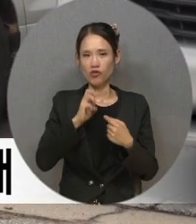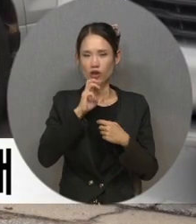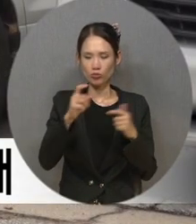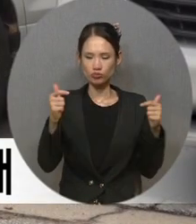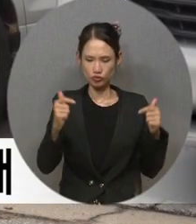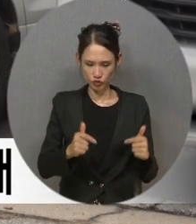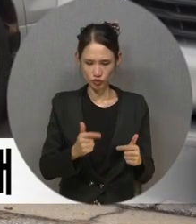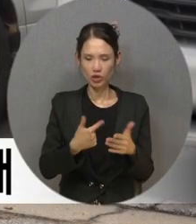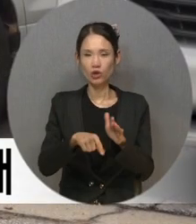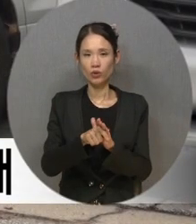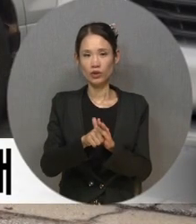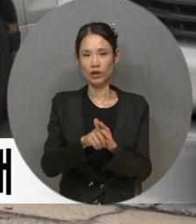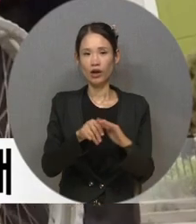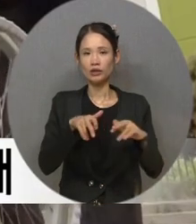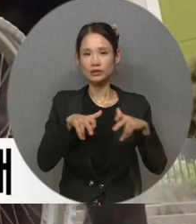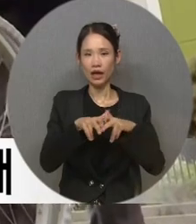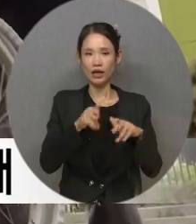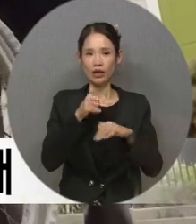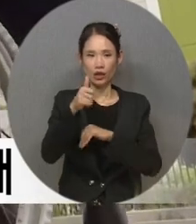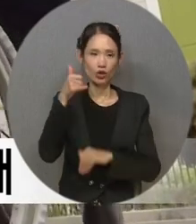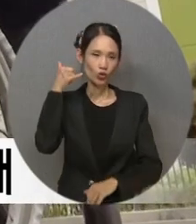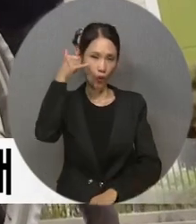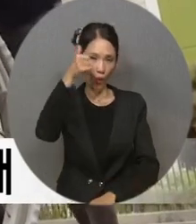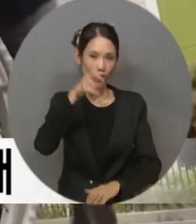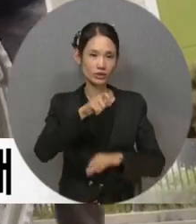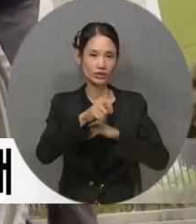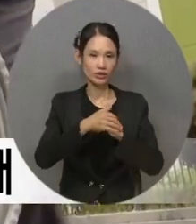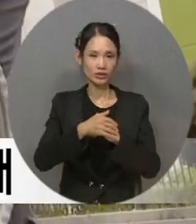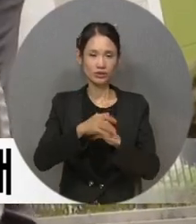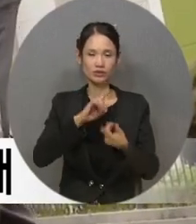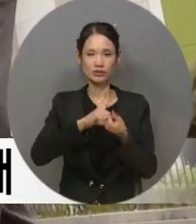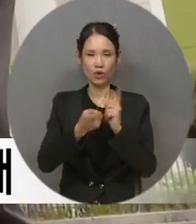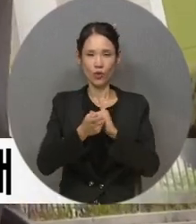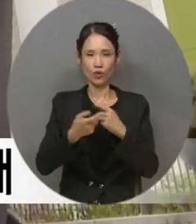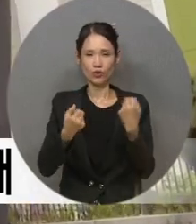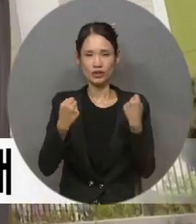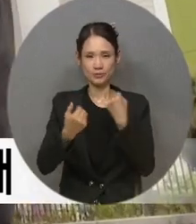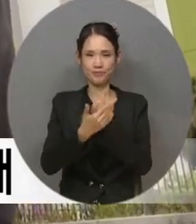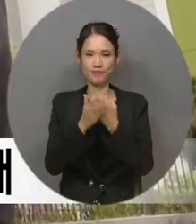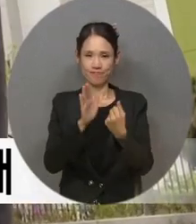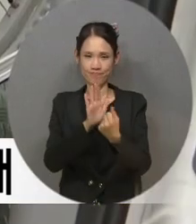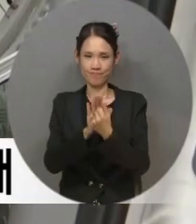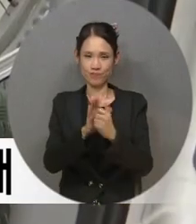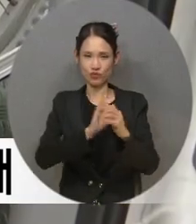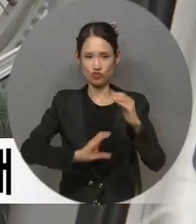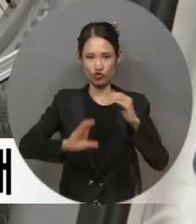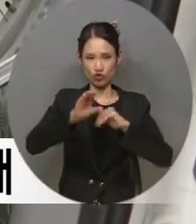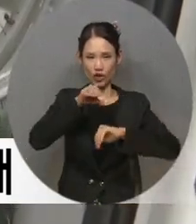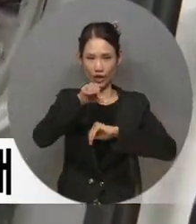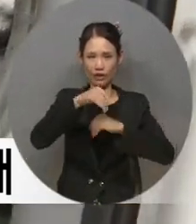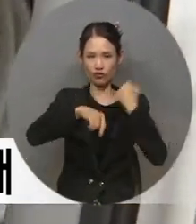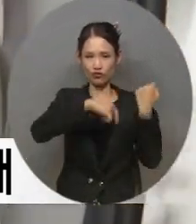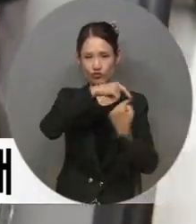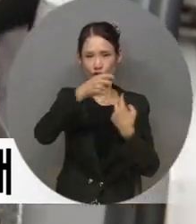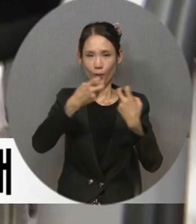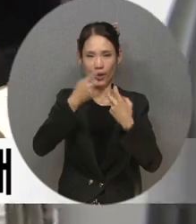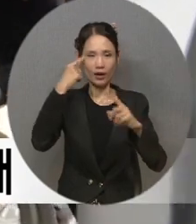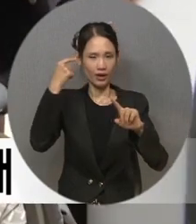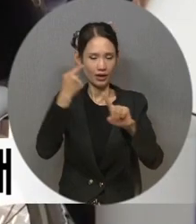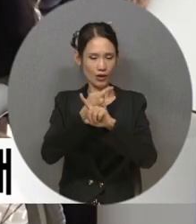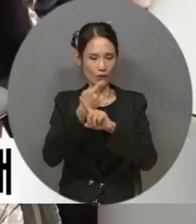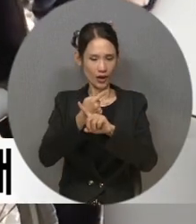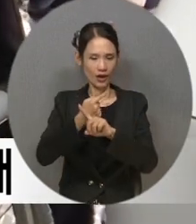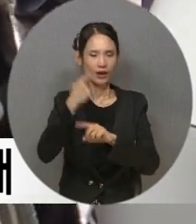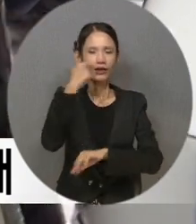위해 장애인 콜택시 증차, 택시 업계와 협업을 통해 추가 차량 확충과 배차, 운영 방법을 개선한다는